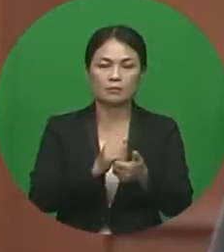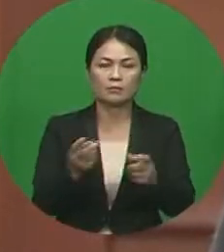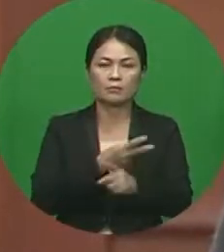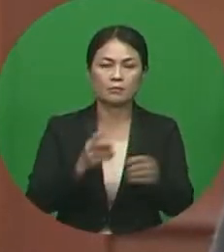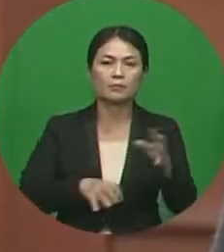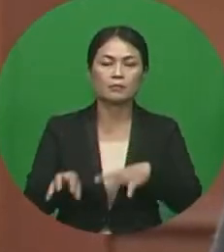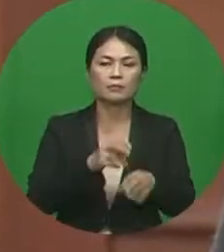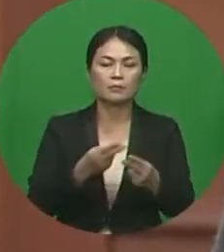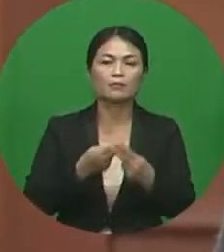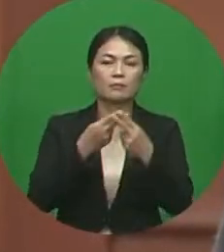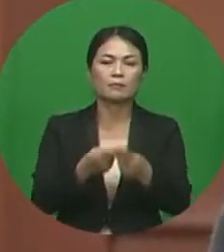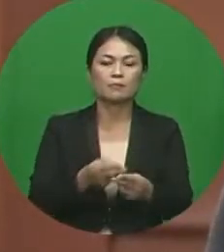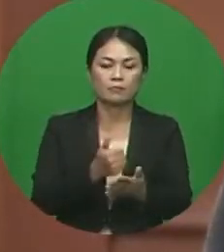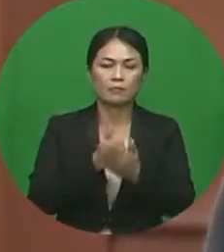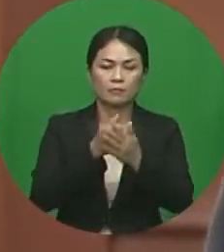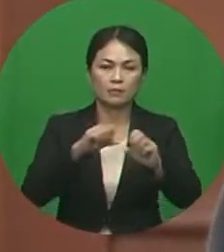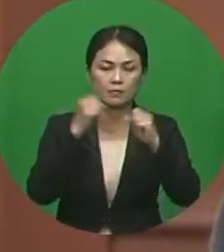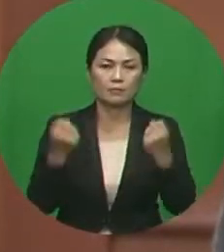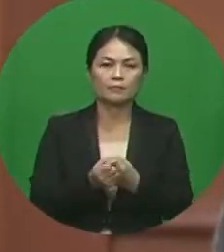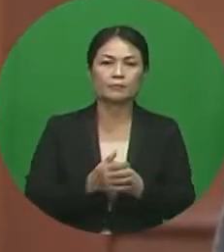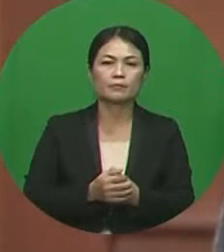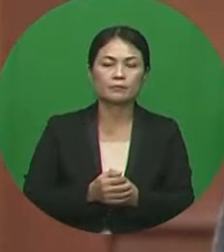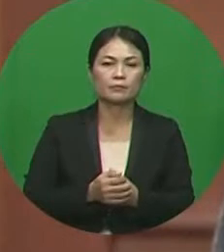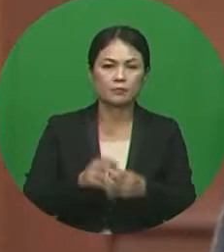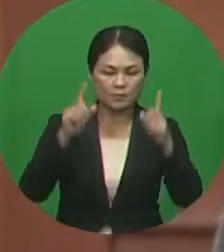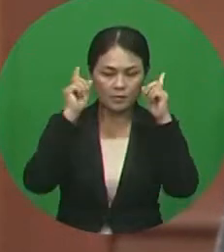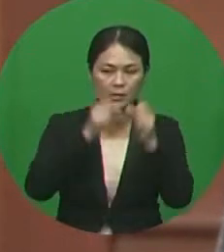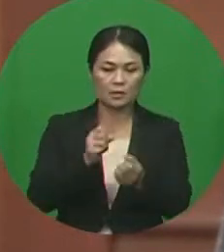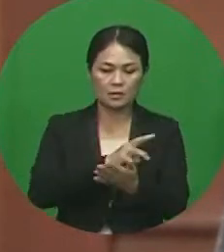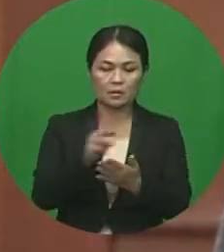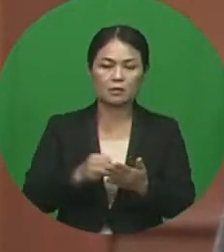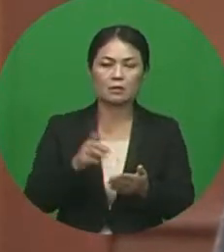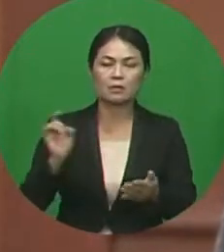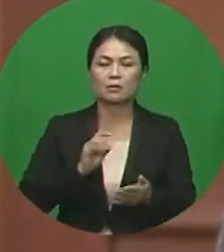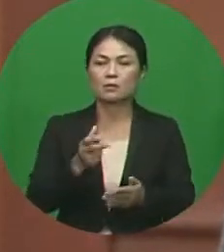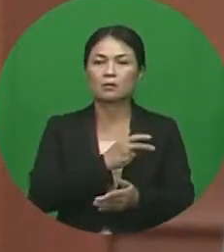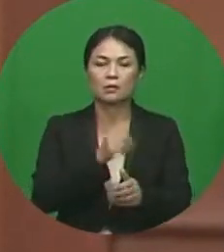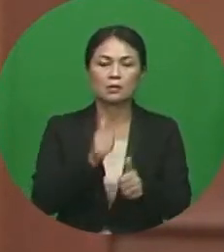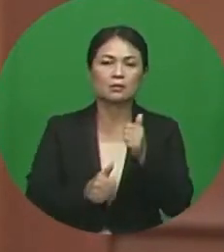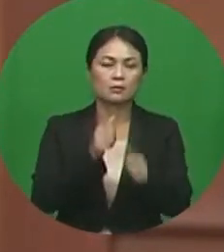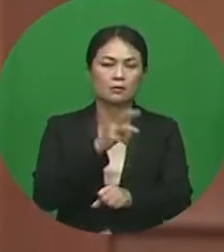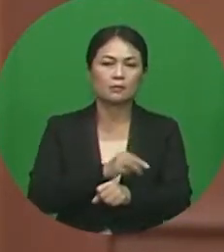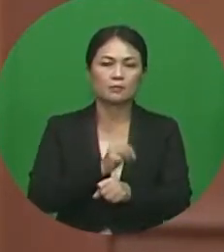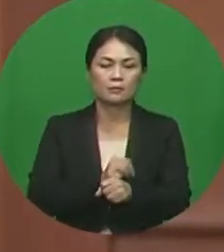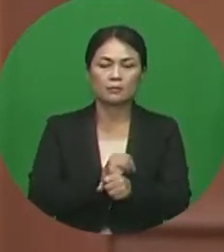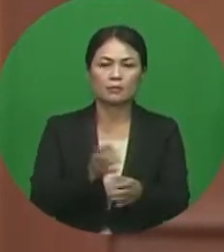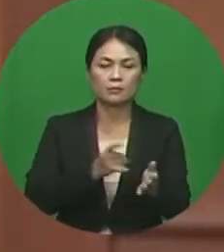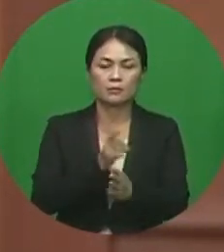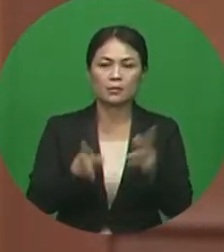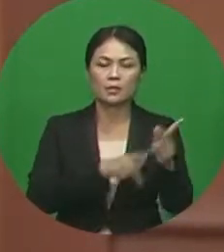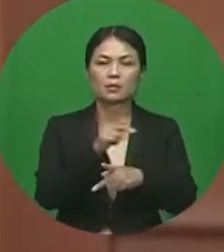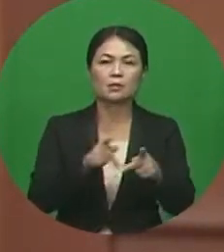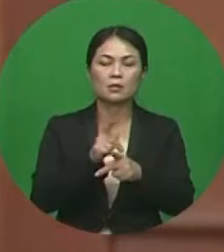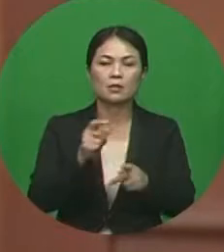សកម្មភាពមនុស្សធម៌ជួយសង្គមជាដើមឯកឧត្តមគតិបណ្ឌិតពេជ្របុណធិនរដ្ឋមន្ត្រីក្រសួងមុខងារសាធារណៈ